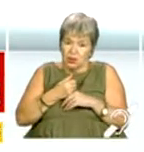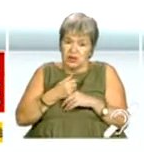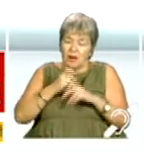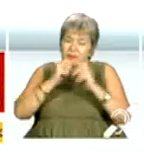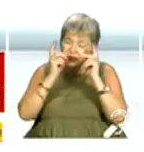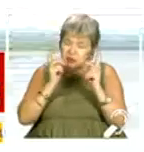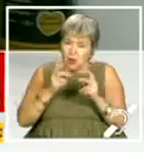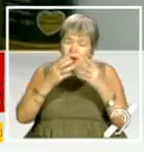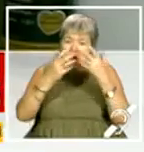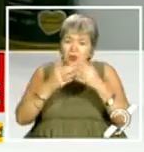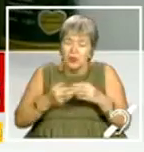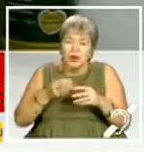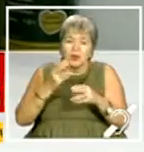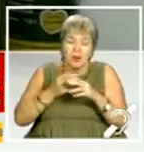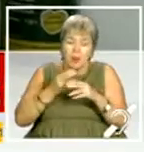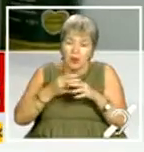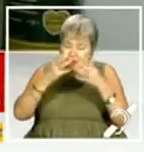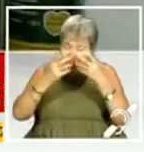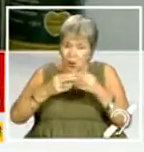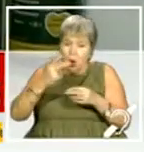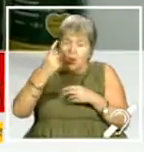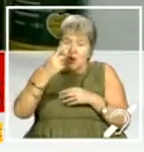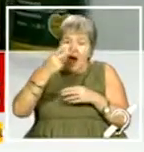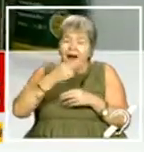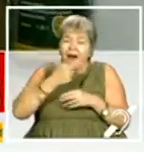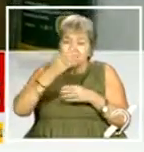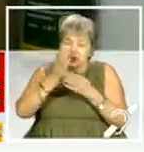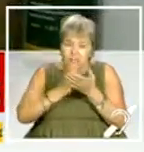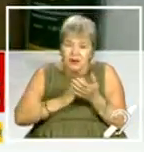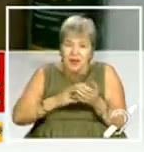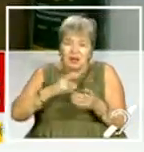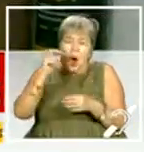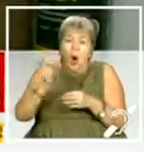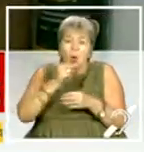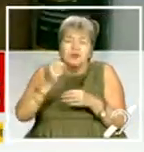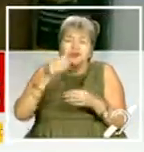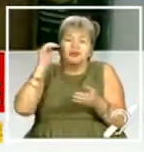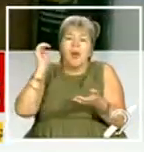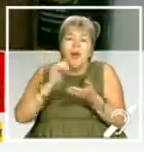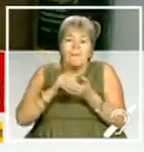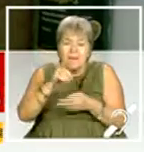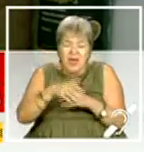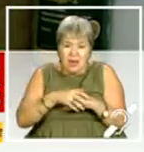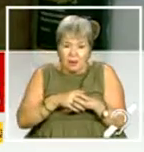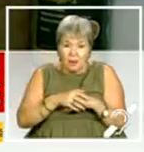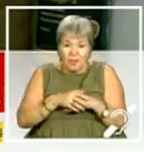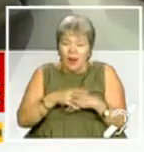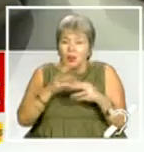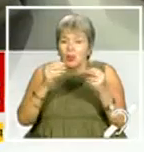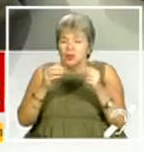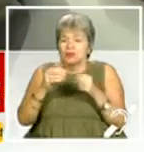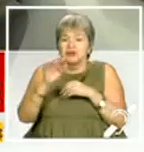aduce numărul de cazuri înregistrate în ultimul an și jumătate la peste 18.000. Cele mai multe dintre acestea sunt